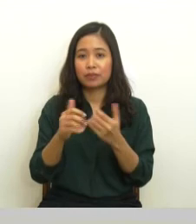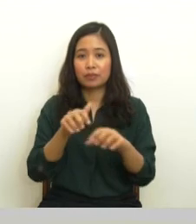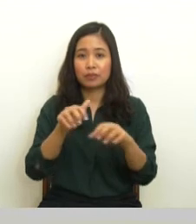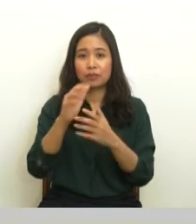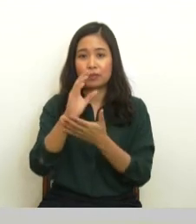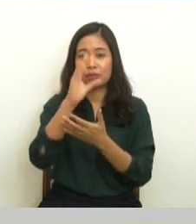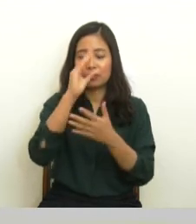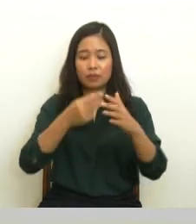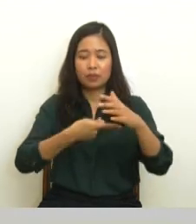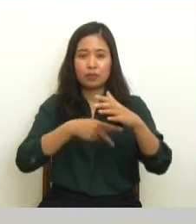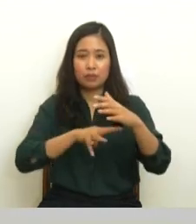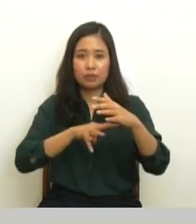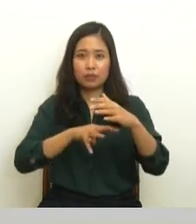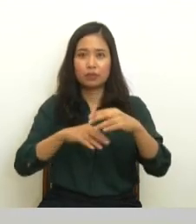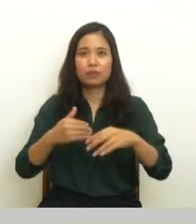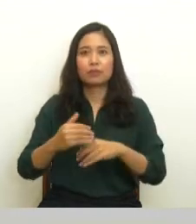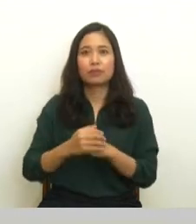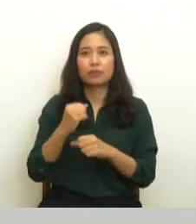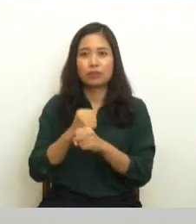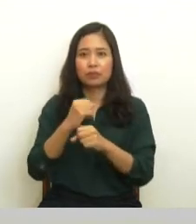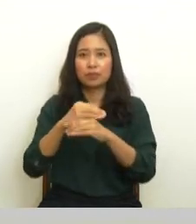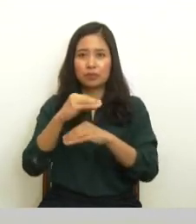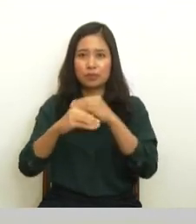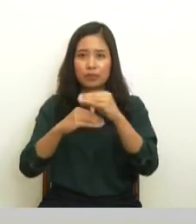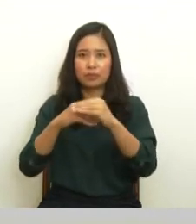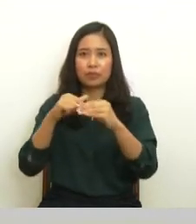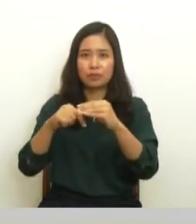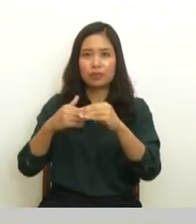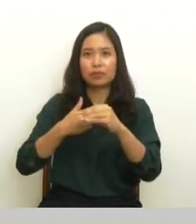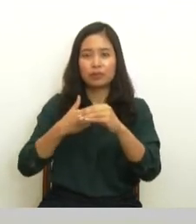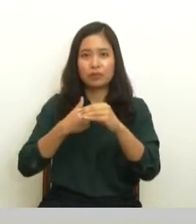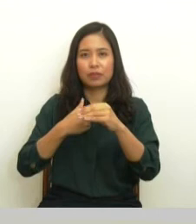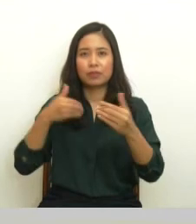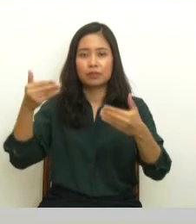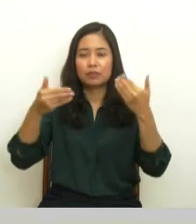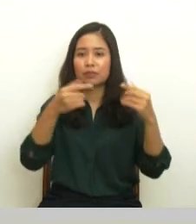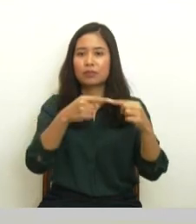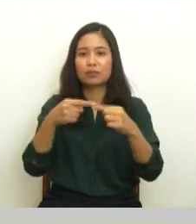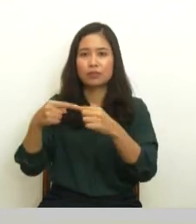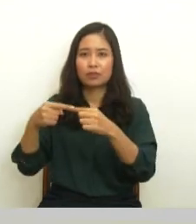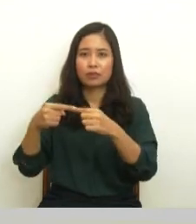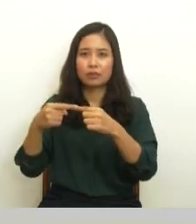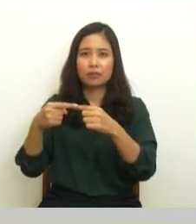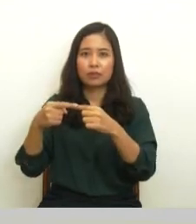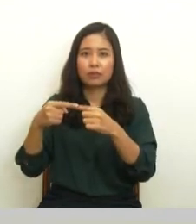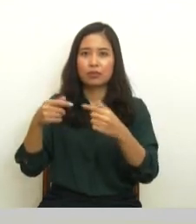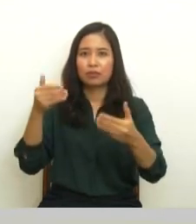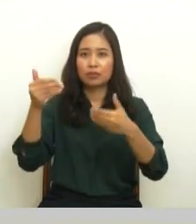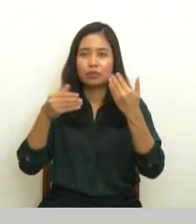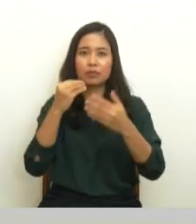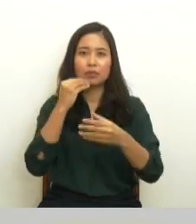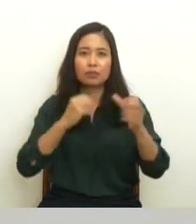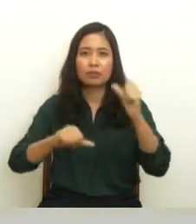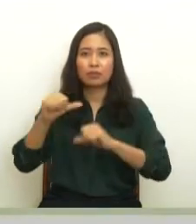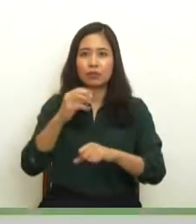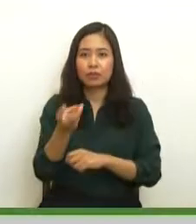ระดับประถมวัยแล้วแล้วก็ทางโครงการก็มีนิทยศการต่อในส่วนของกิจกรมบ้านนัวิทยาศ